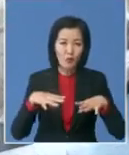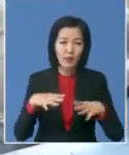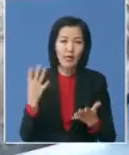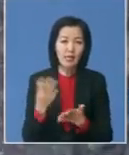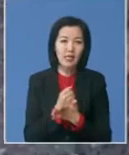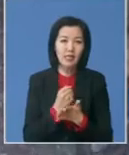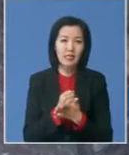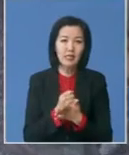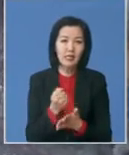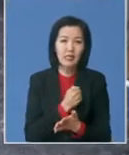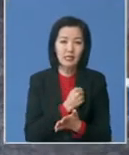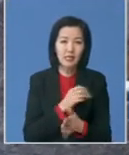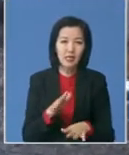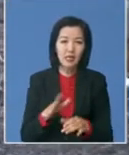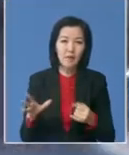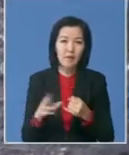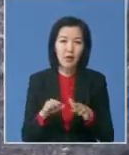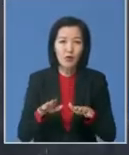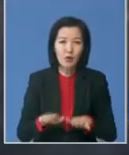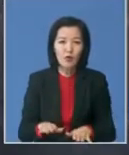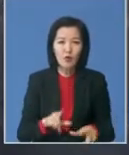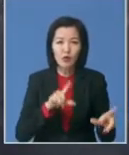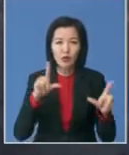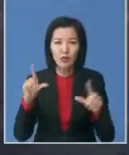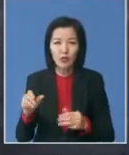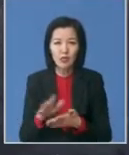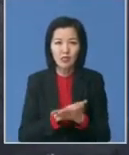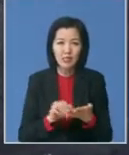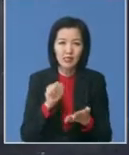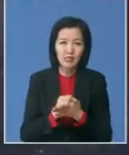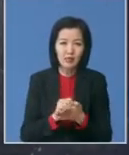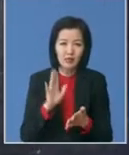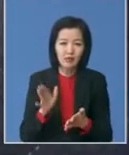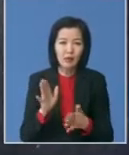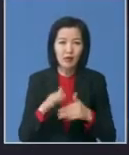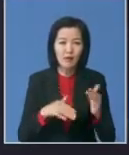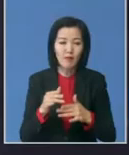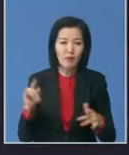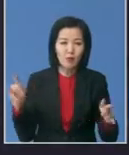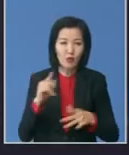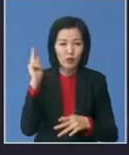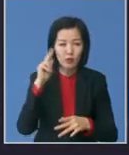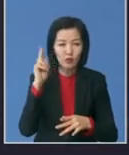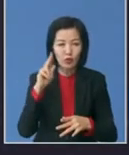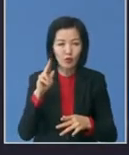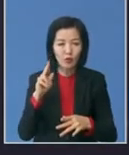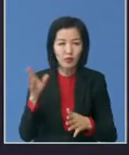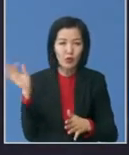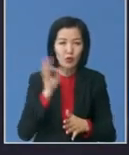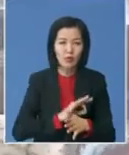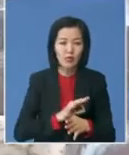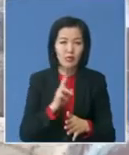бірден әскери полигонға жөнелтілді. Сол жерде залалсыздандырылатын болады. Қазір мамандар әуедегі оқу жаттығу барысында